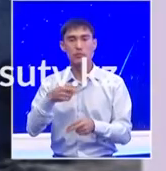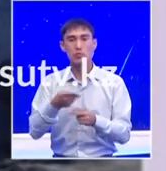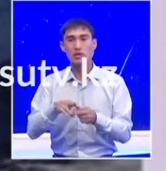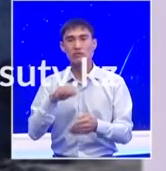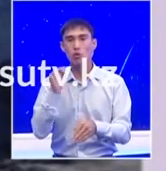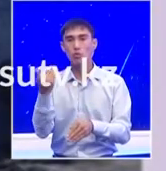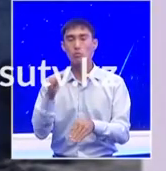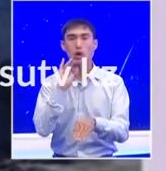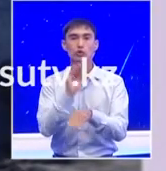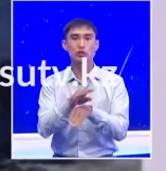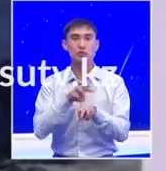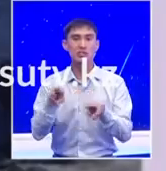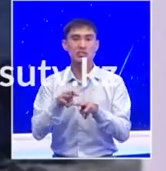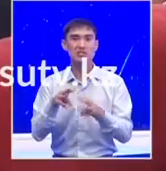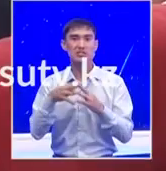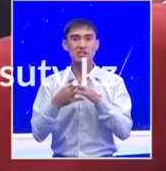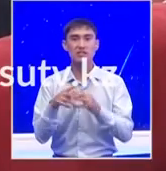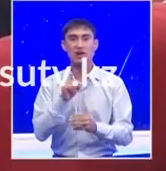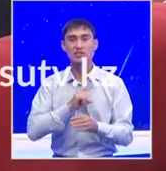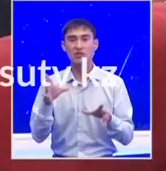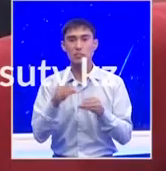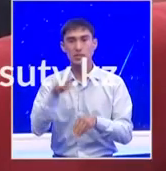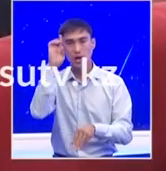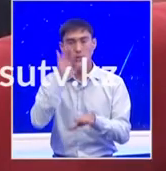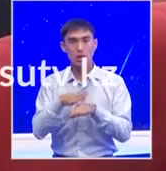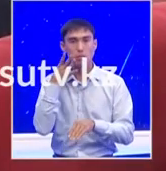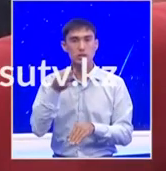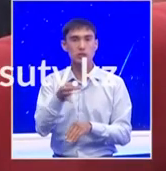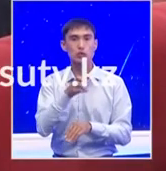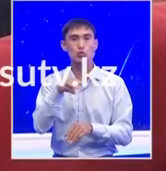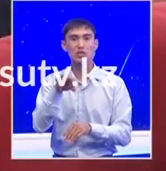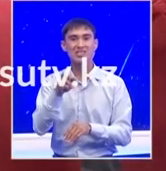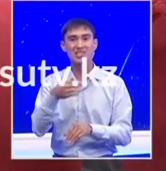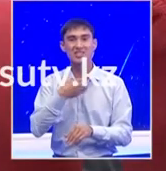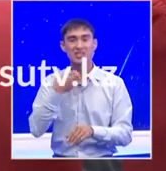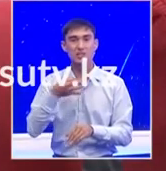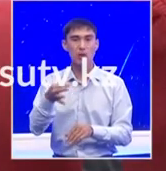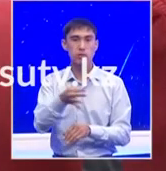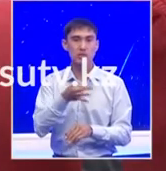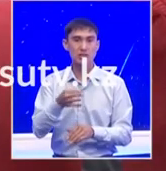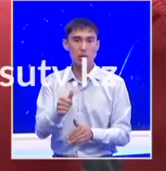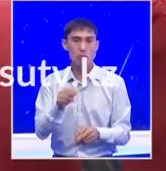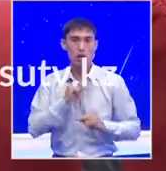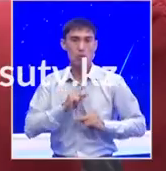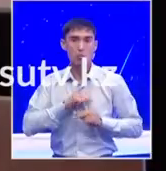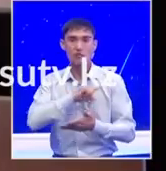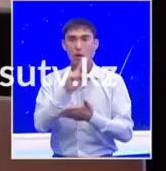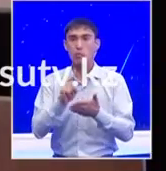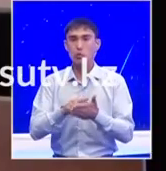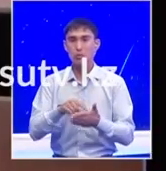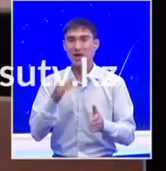он поручил Министерству сельского хозяйства совместно с акиматами Алматинской, Туркестанской и Кызылординской областей проработать